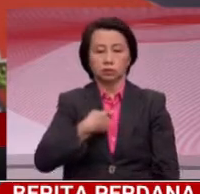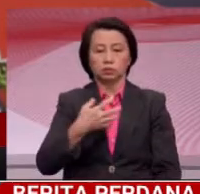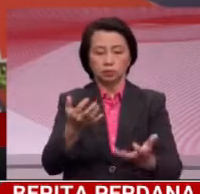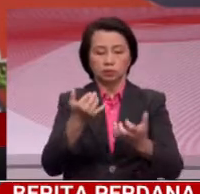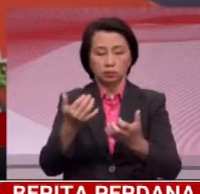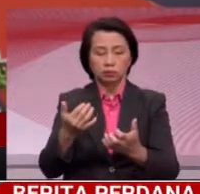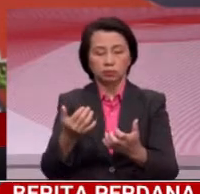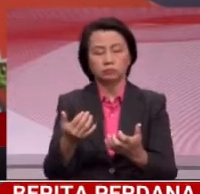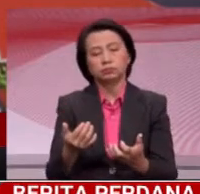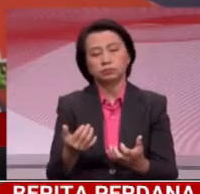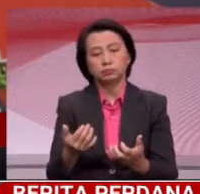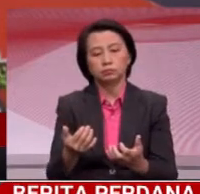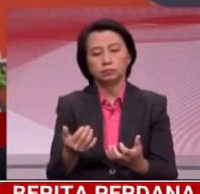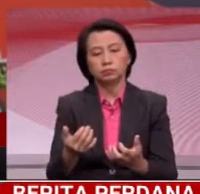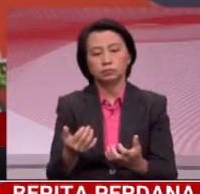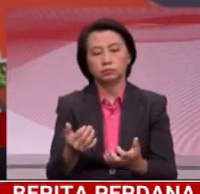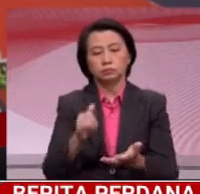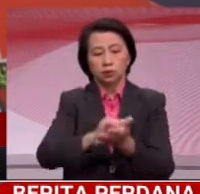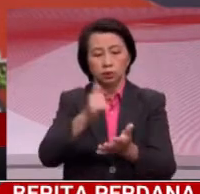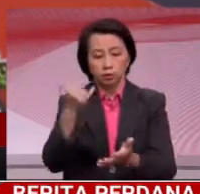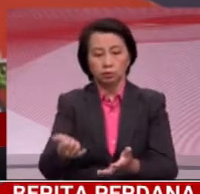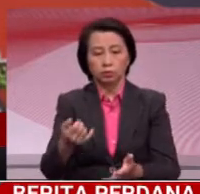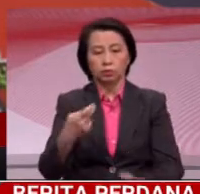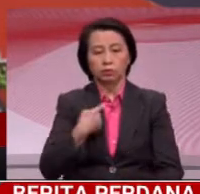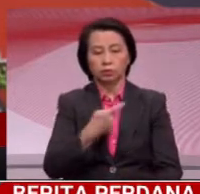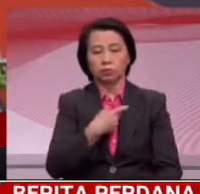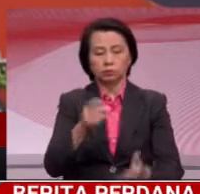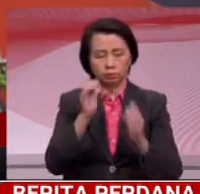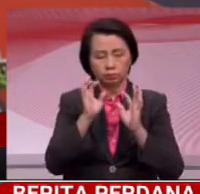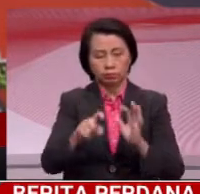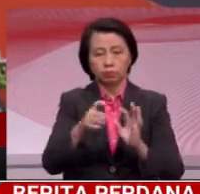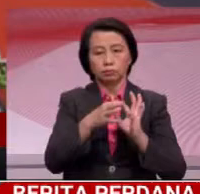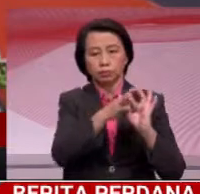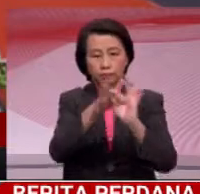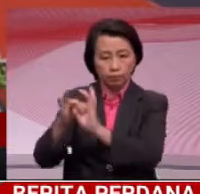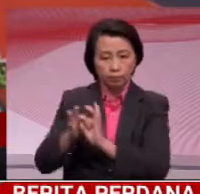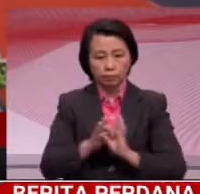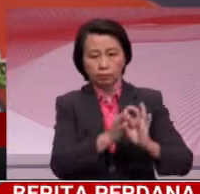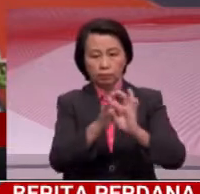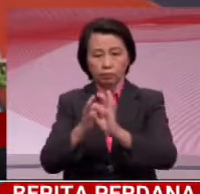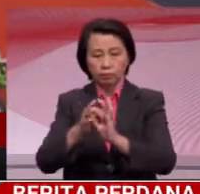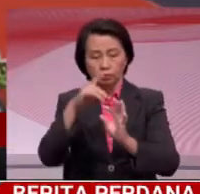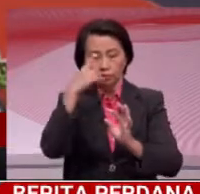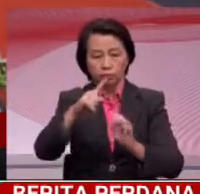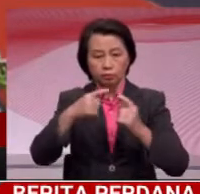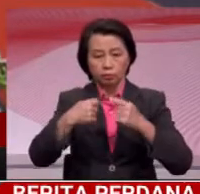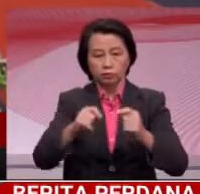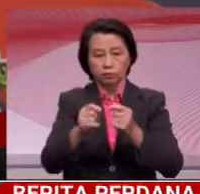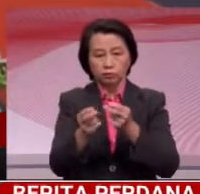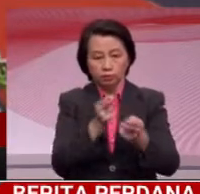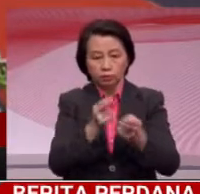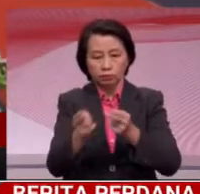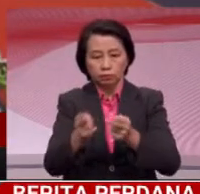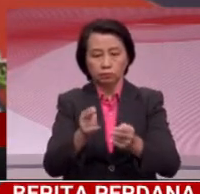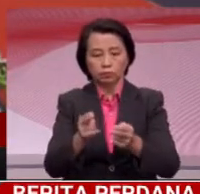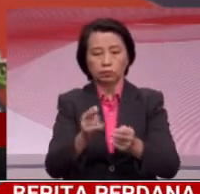mengajak supaya kita saling bekerjasama, membantu supaya usaha-usaha yang